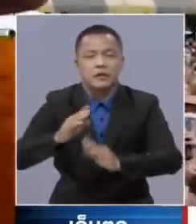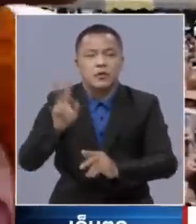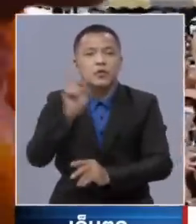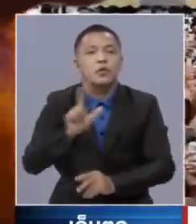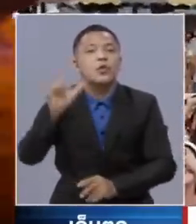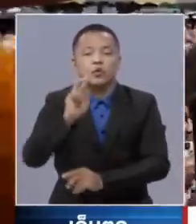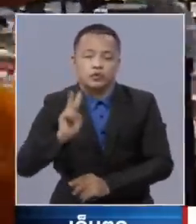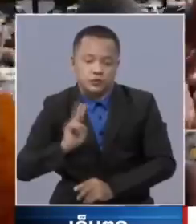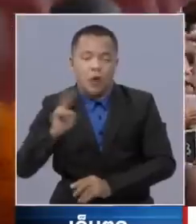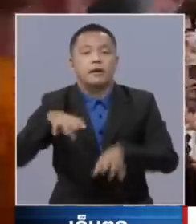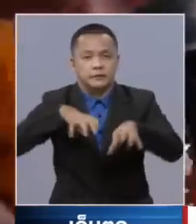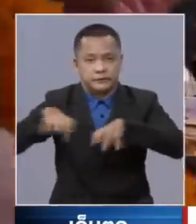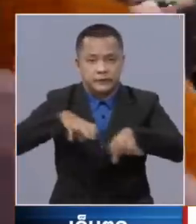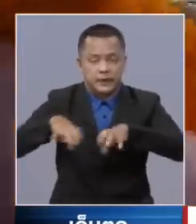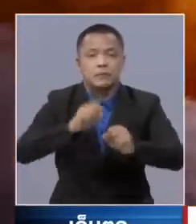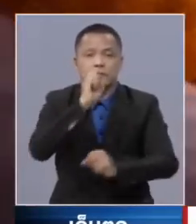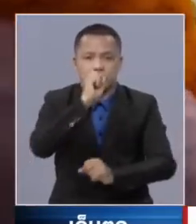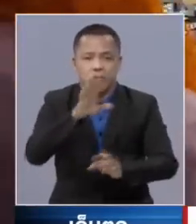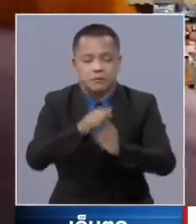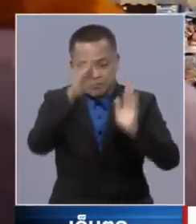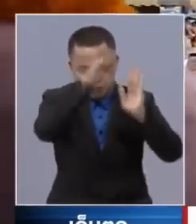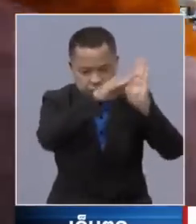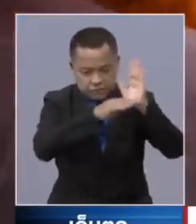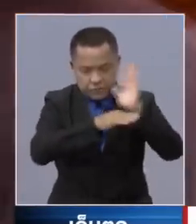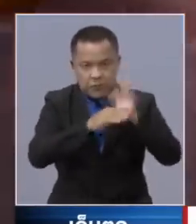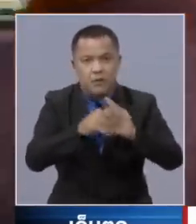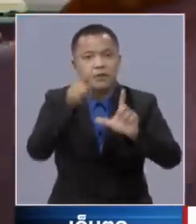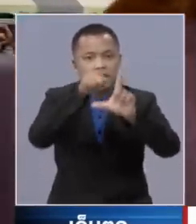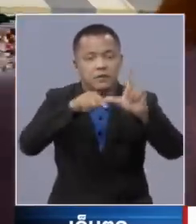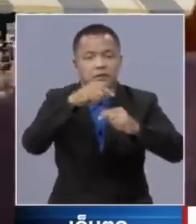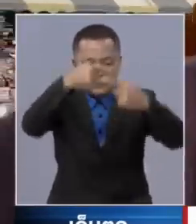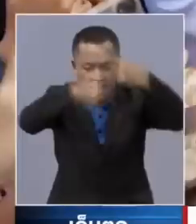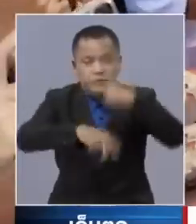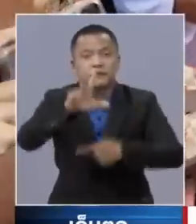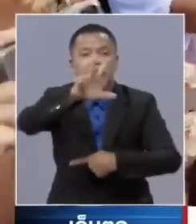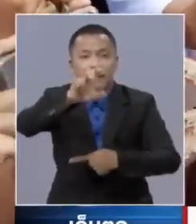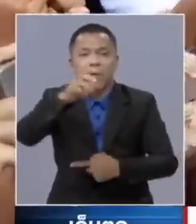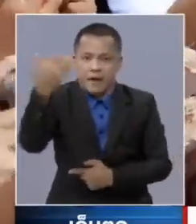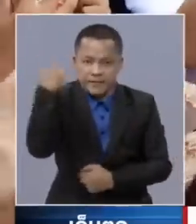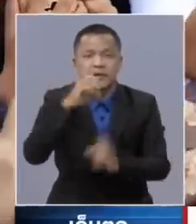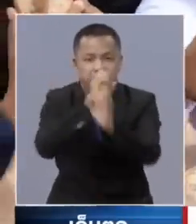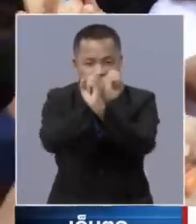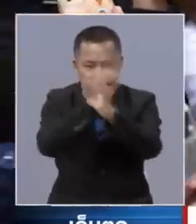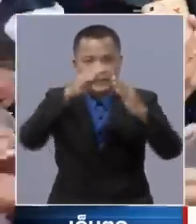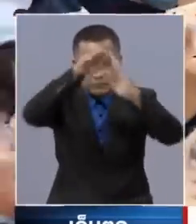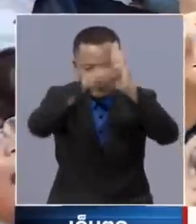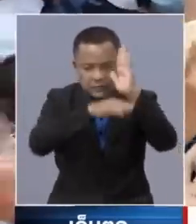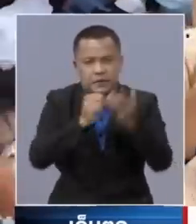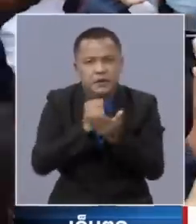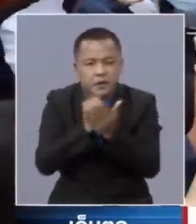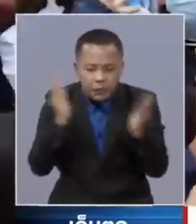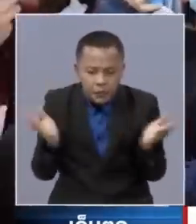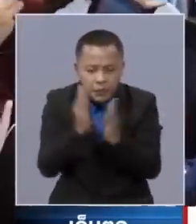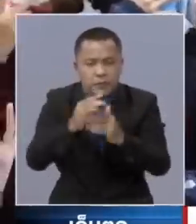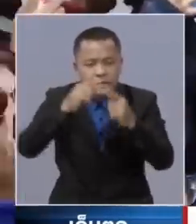งได้ดำเนินการกันมาแล้วก็บอกว่านโยบายของก้าวไกล300นโยบายก็มีชัดเนี่ยนะครับในการขับเคลื่อนให้เกิดขึ้นจริ